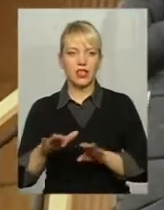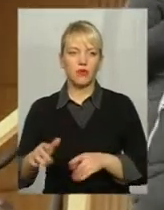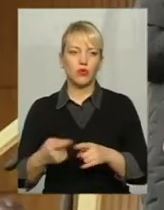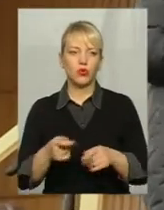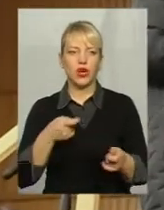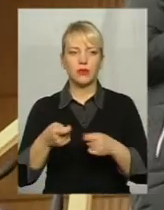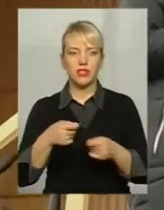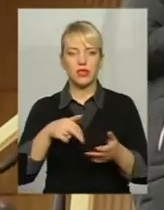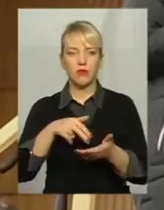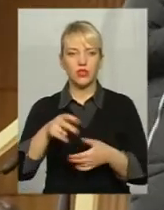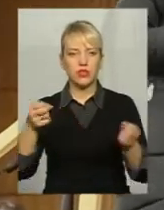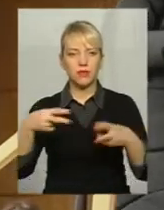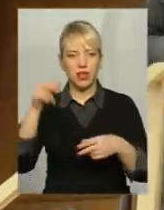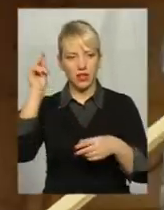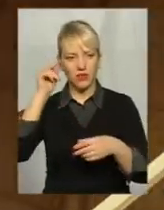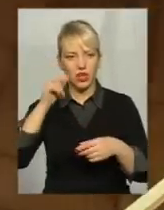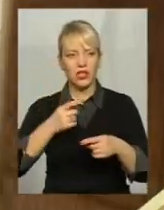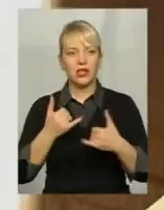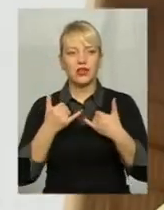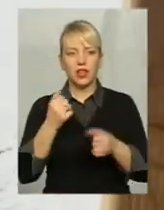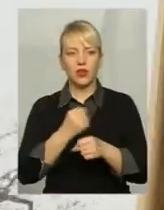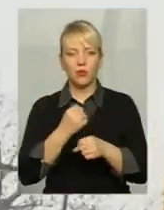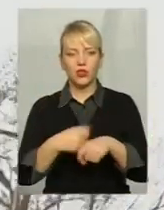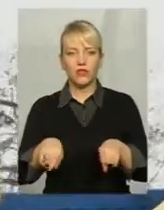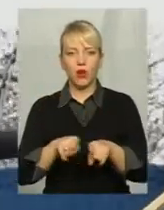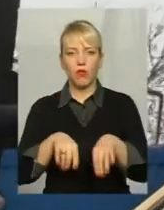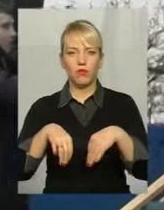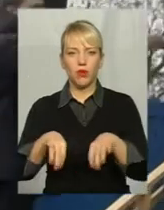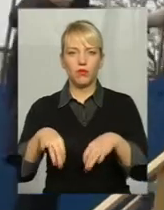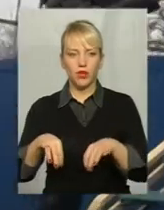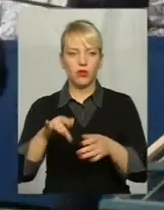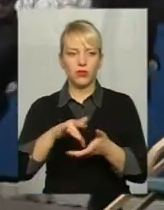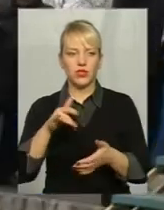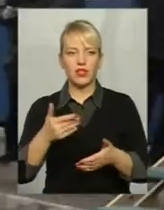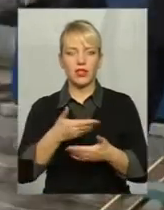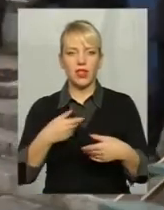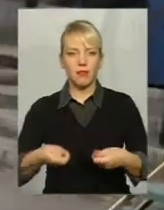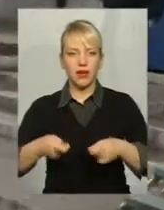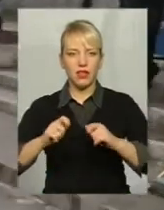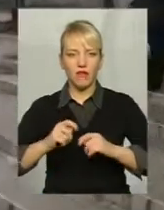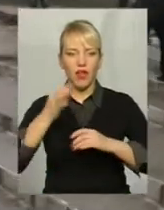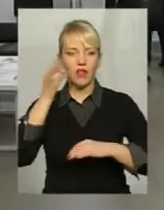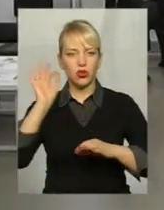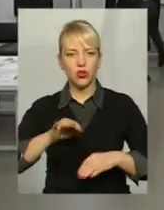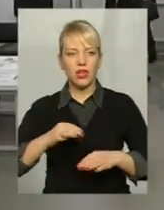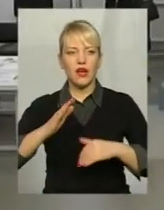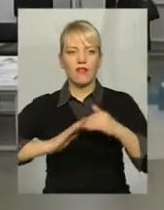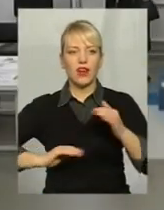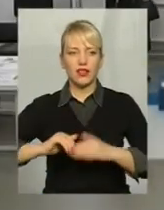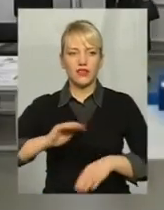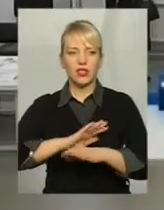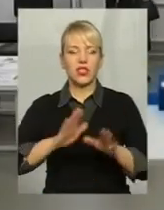спеціальні навчання для роботи у такому мобільному центрі Нам передавали досвід фахівці Юліда Не лише